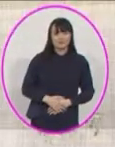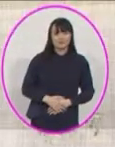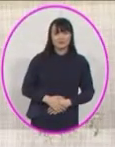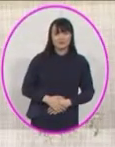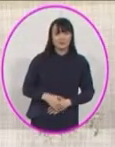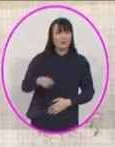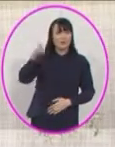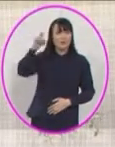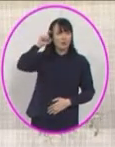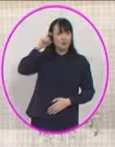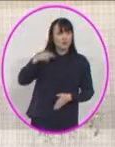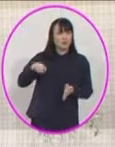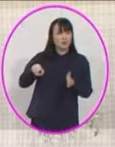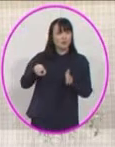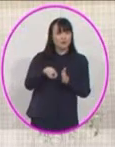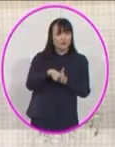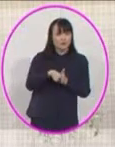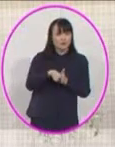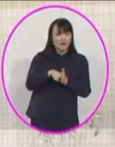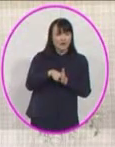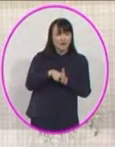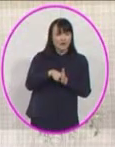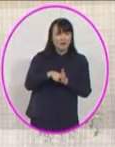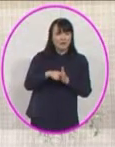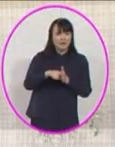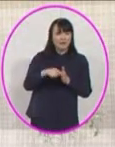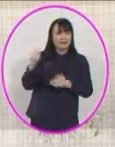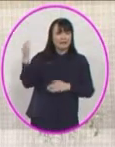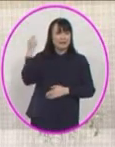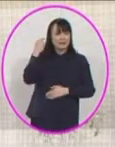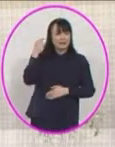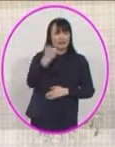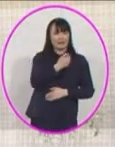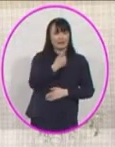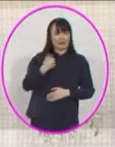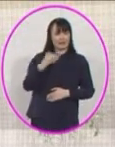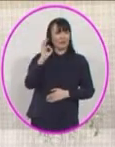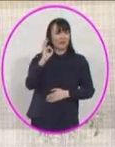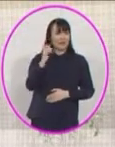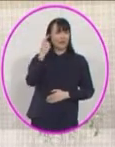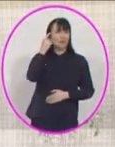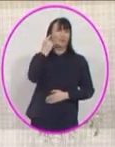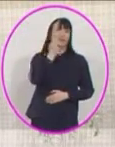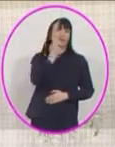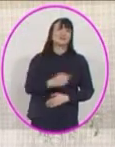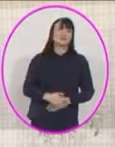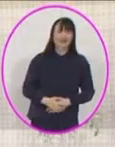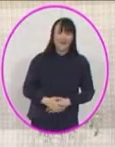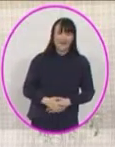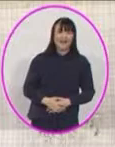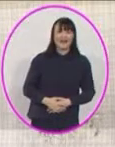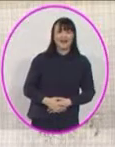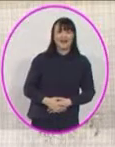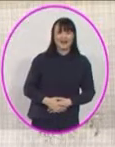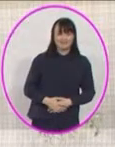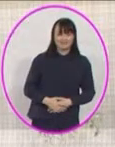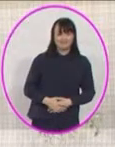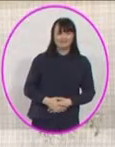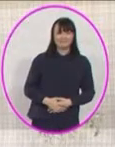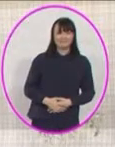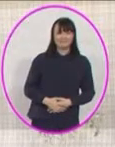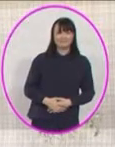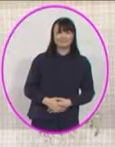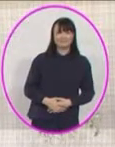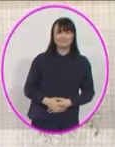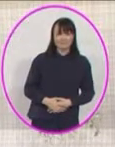歩調を受け付けていらっしゃると聞こえてるかなと持ってましたねまあまあまだまだあるのかと思いますけれどもまず